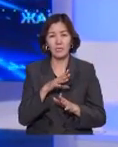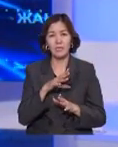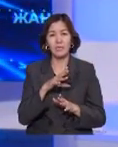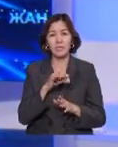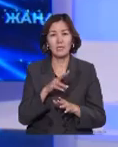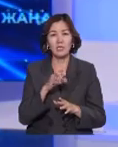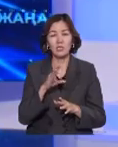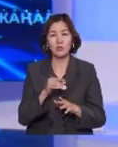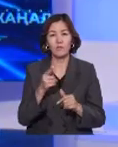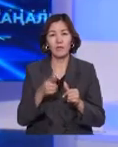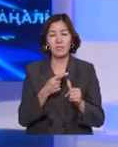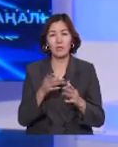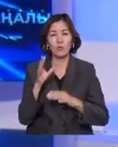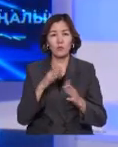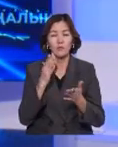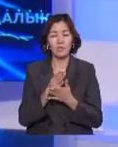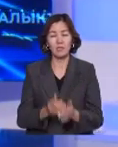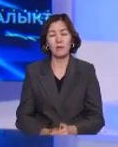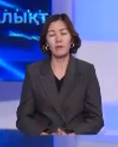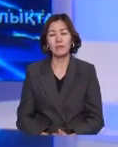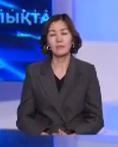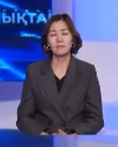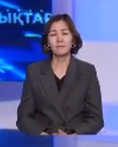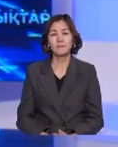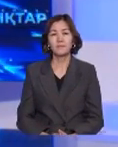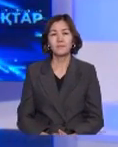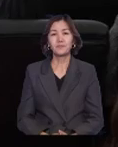Оның ішінде Ілияс Жансүгіров атындағы Жетісу университеті де бар.